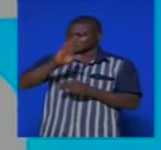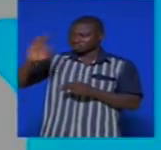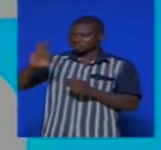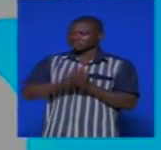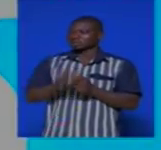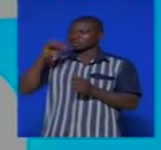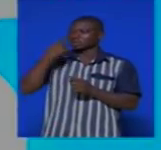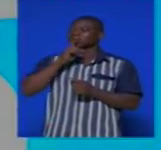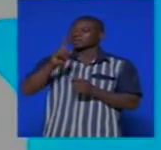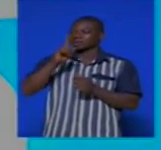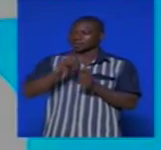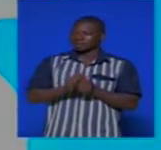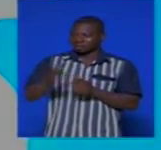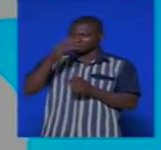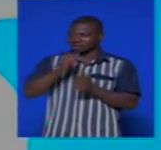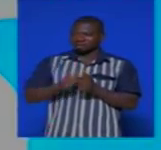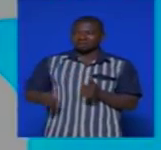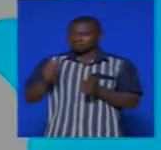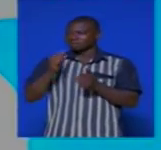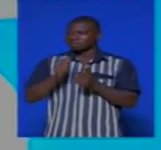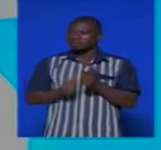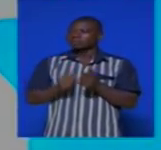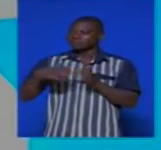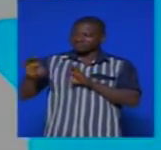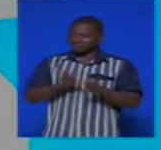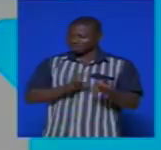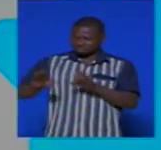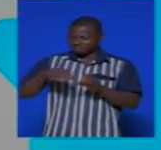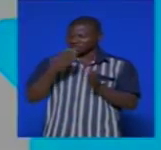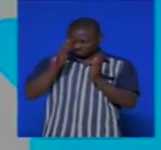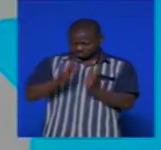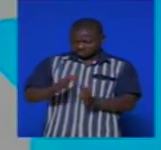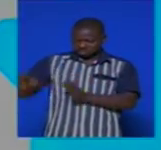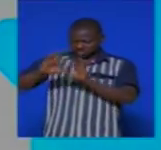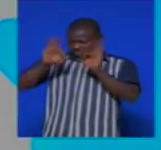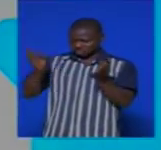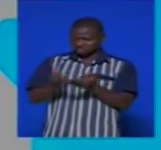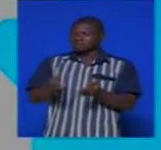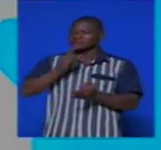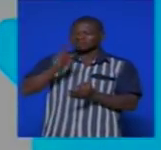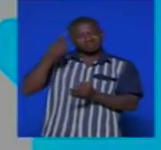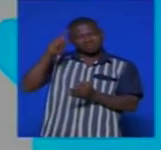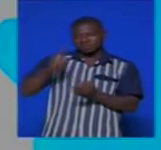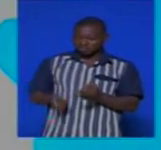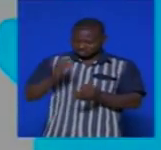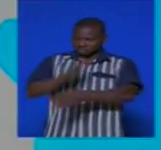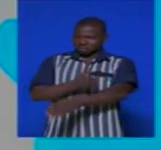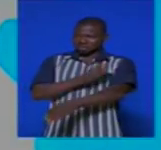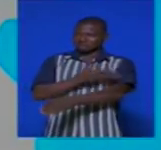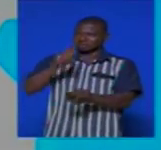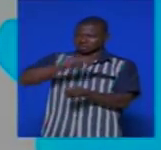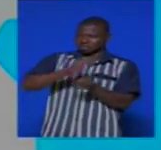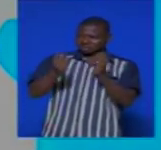voilà, dividende démographique au Burkina, faire de la planification familiale une réalité pour accélérer la transition